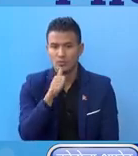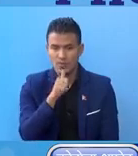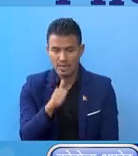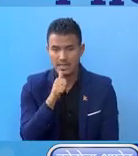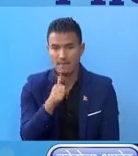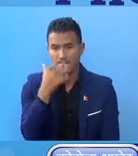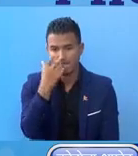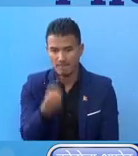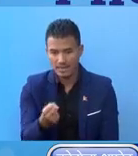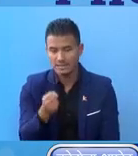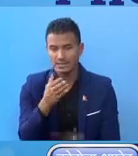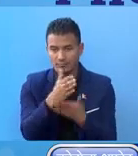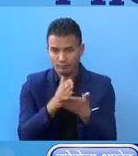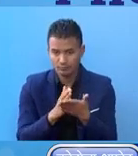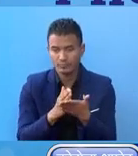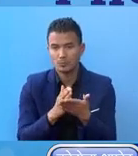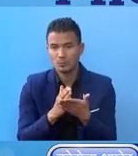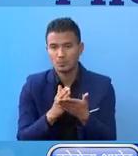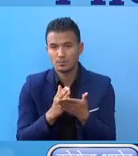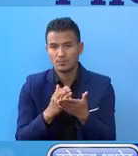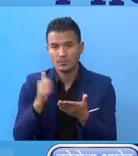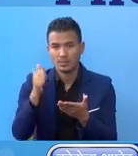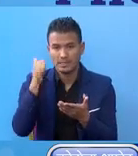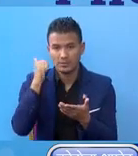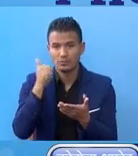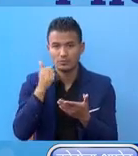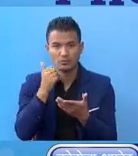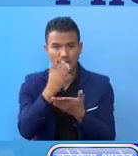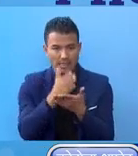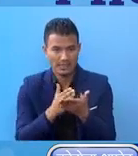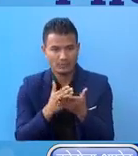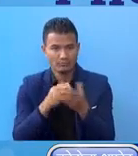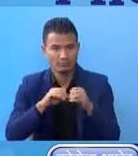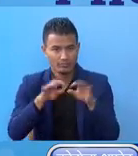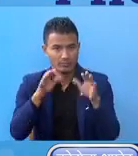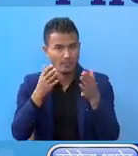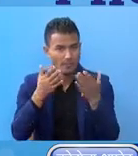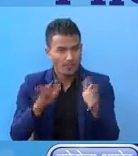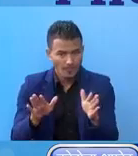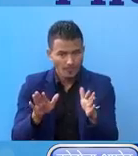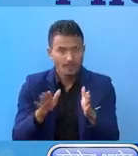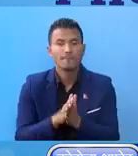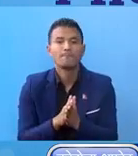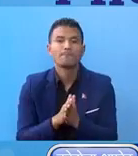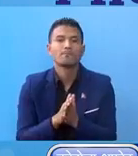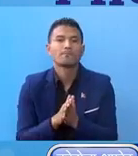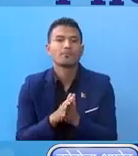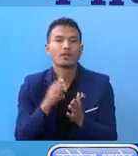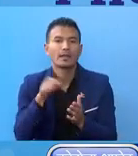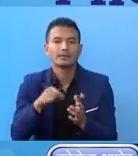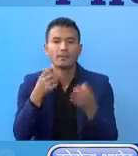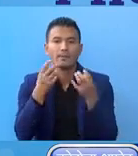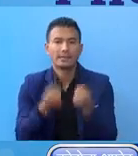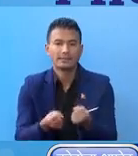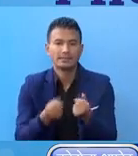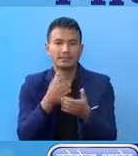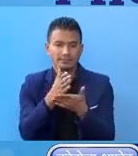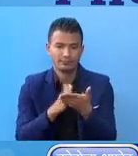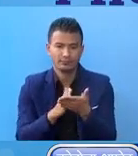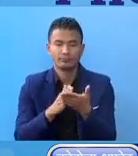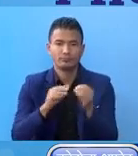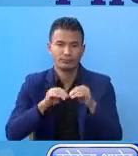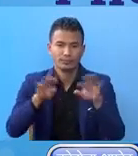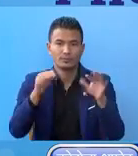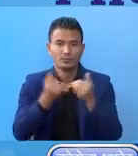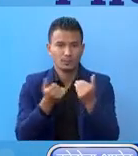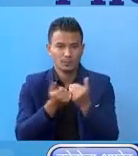अन्तर्वार्ताको बाँकी अंश हिजो हामीले एक अंश प्रकाशित गरेका थियौँ, आज बाँकी अंश